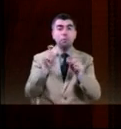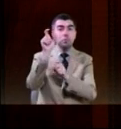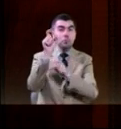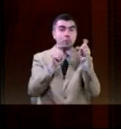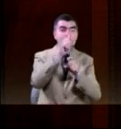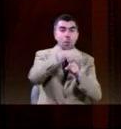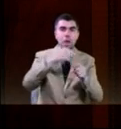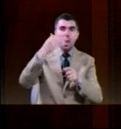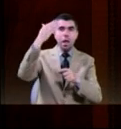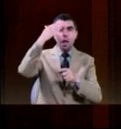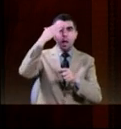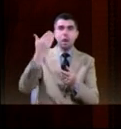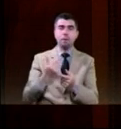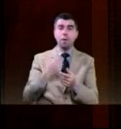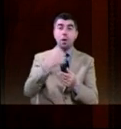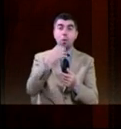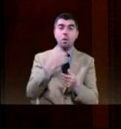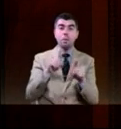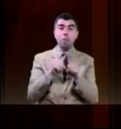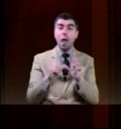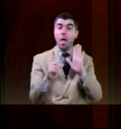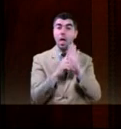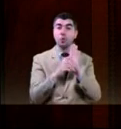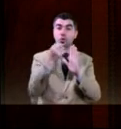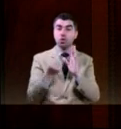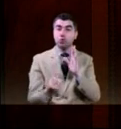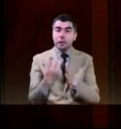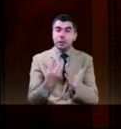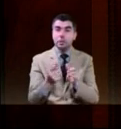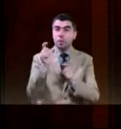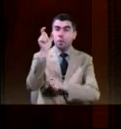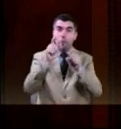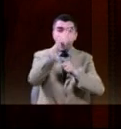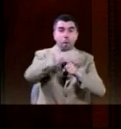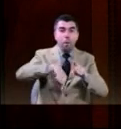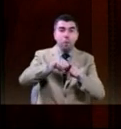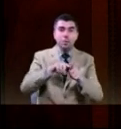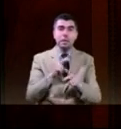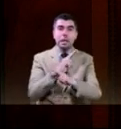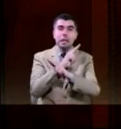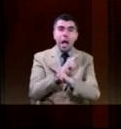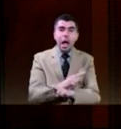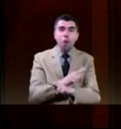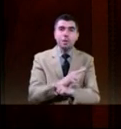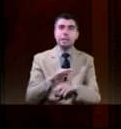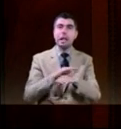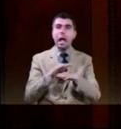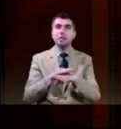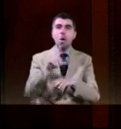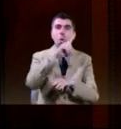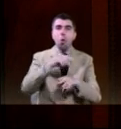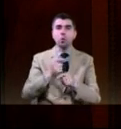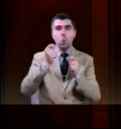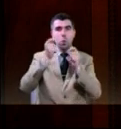المواطنين أن في المواضيع الكبيرة اللي كتمس المصلحة ديال المواطنين السياسيين ديالهم كلهم جادين.